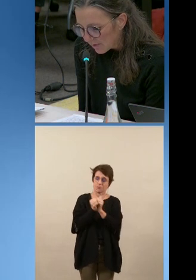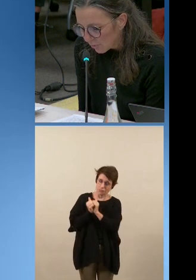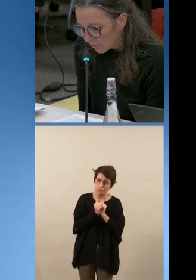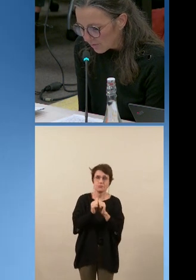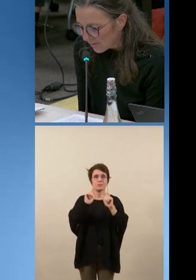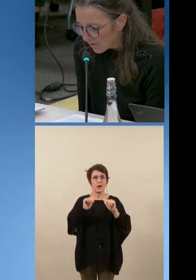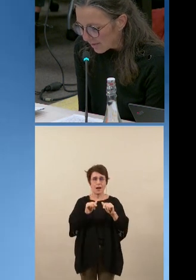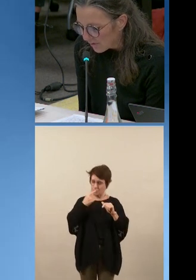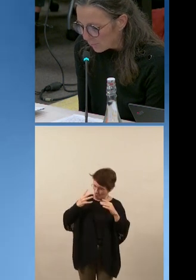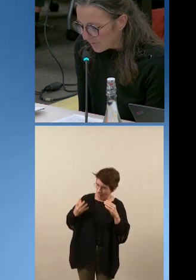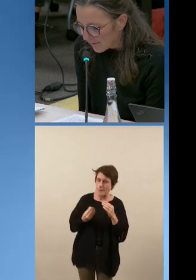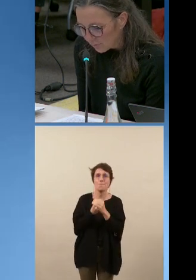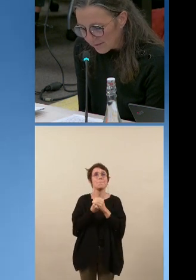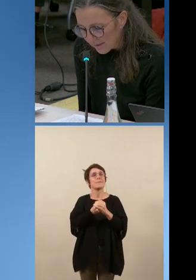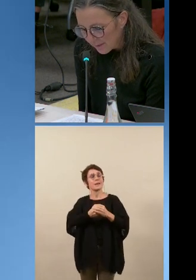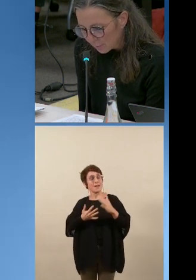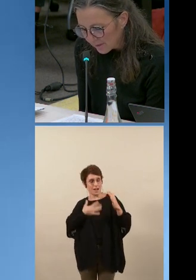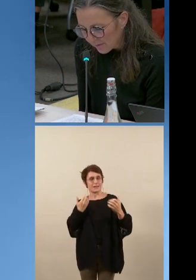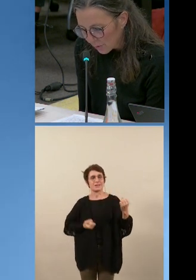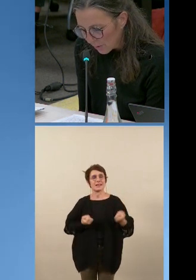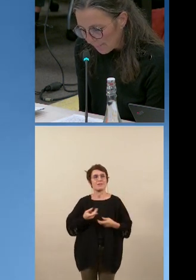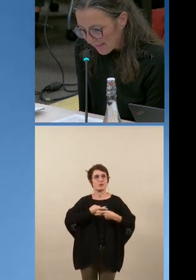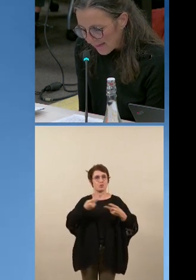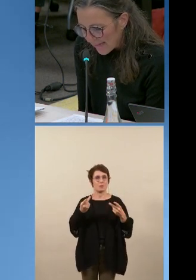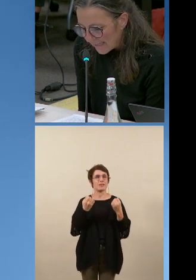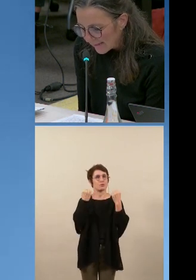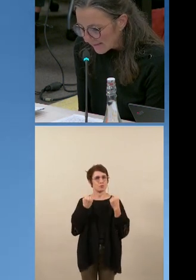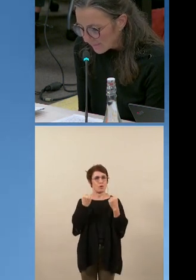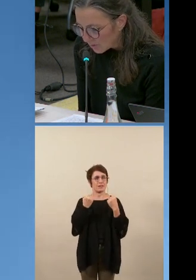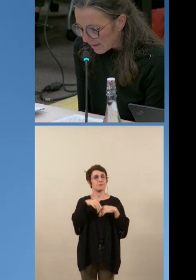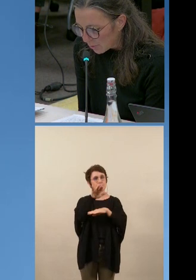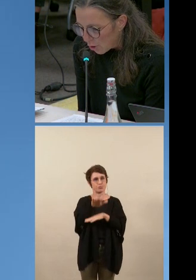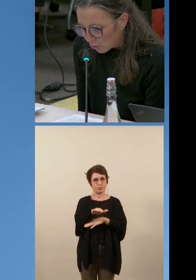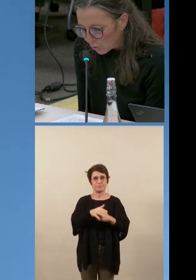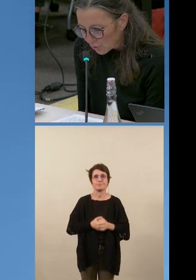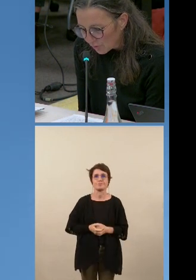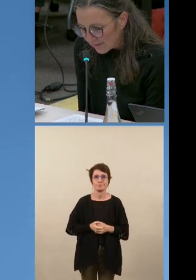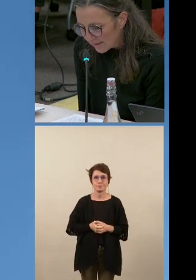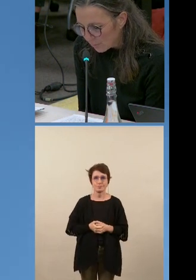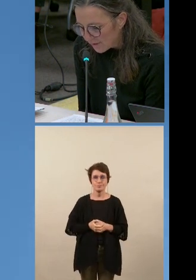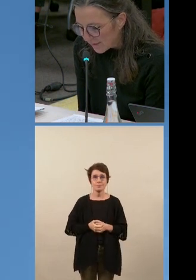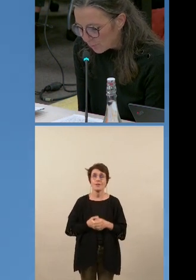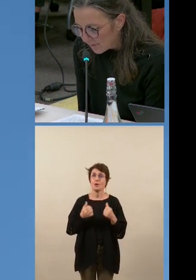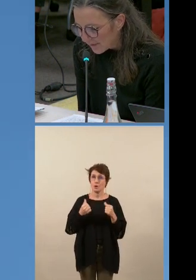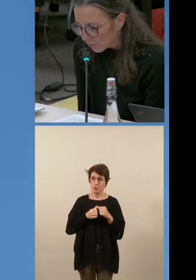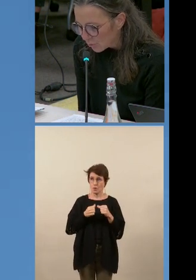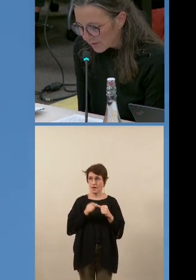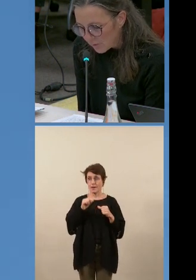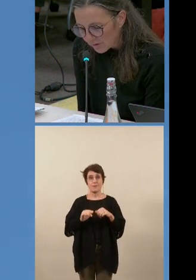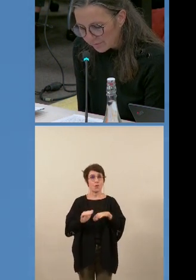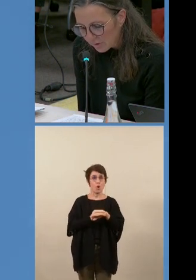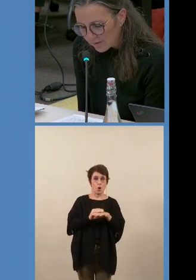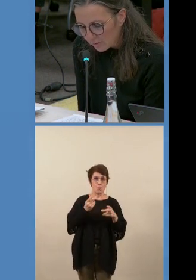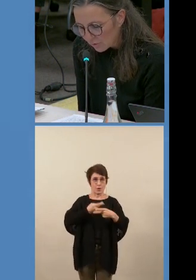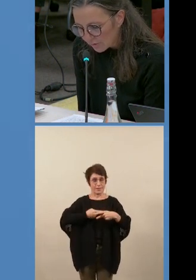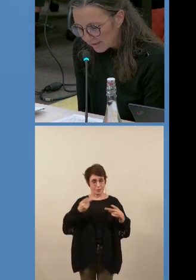d'appartenance via un service public solide et protecteur il est indispensable de consolider des politiques publiques en soutien